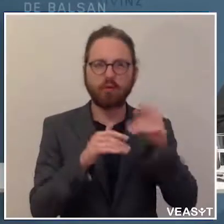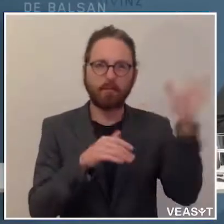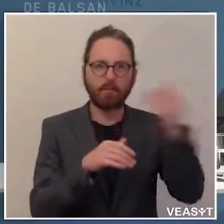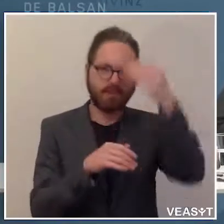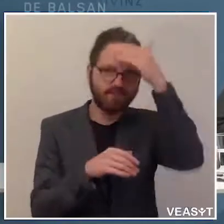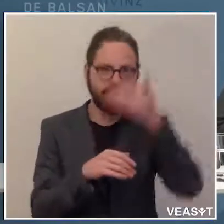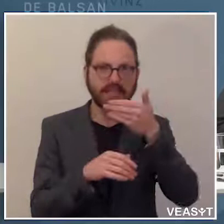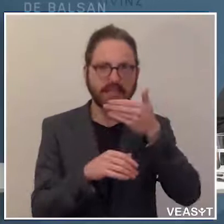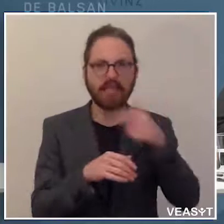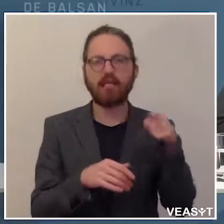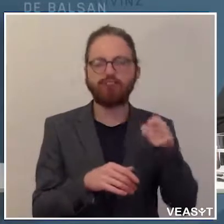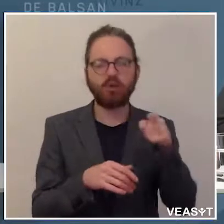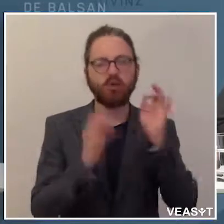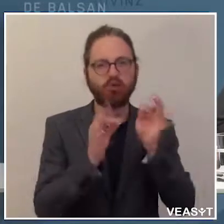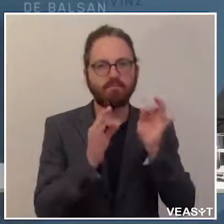sia